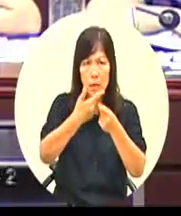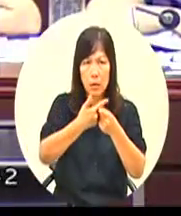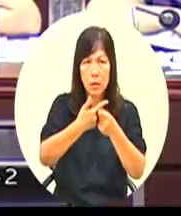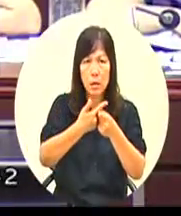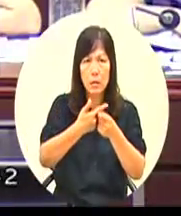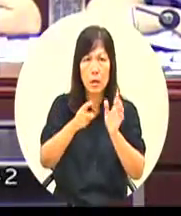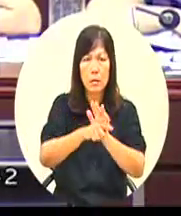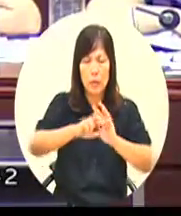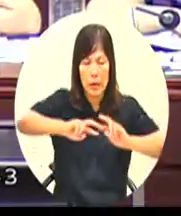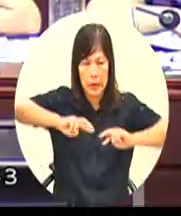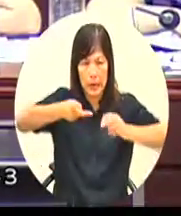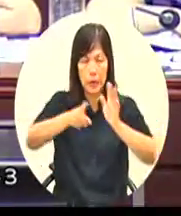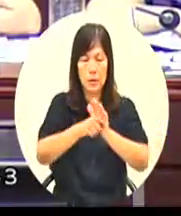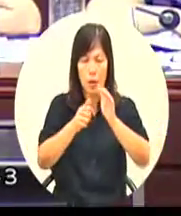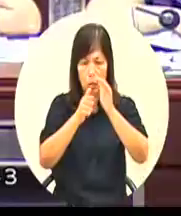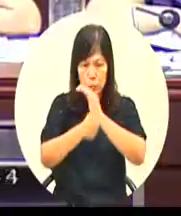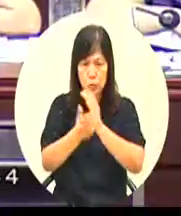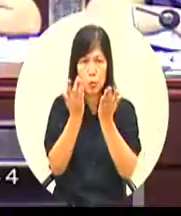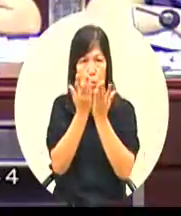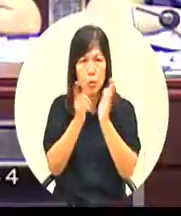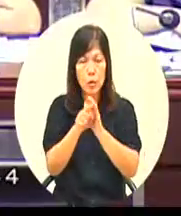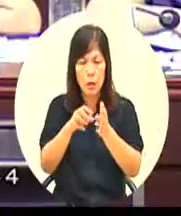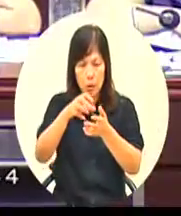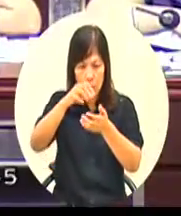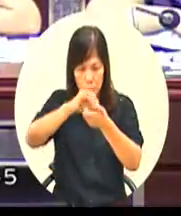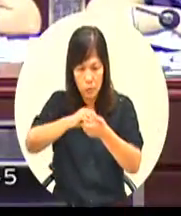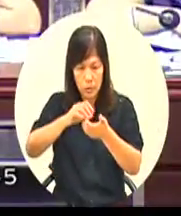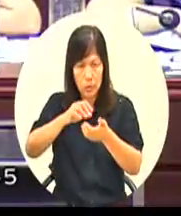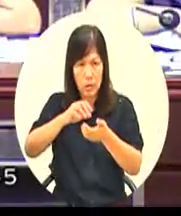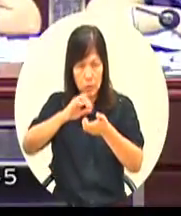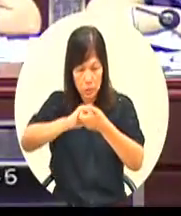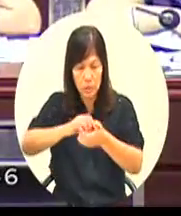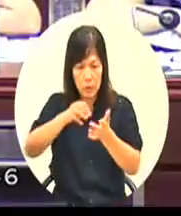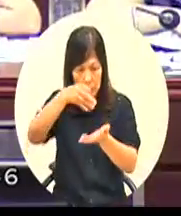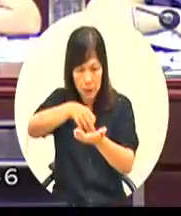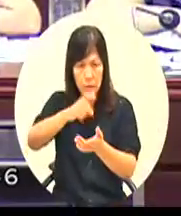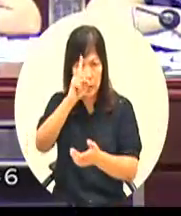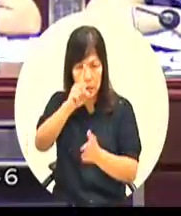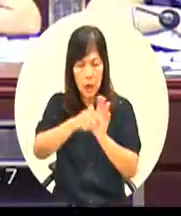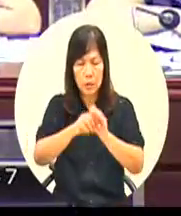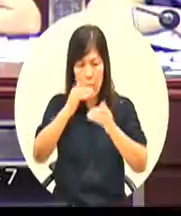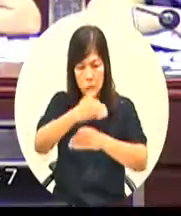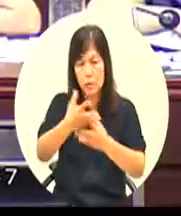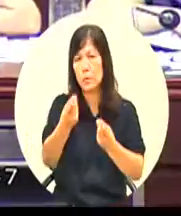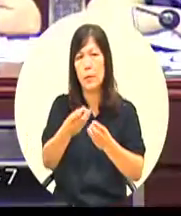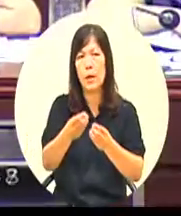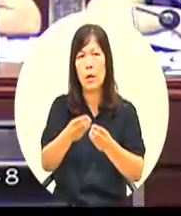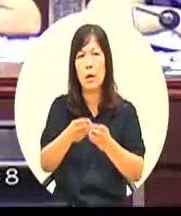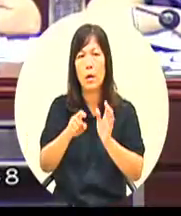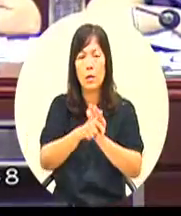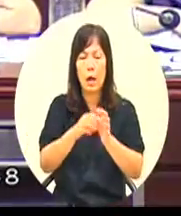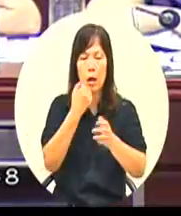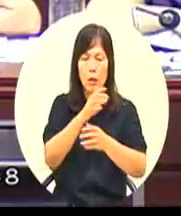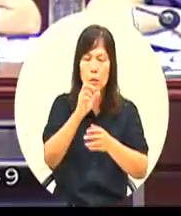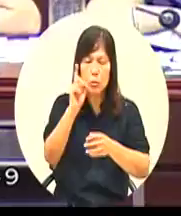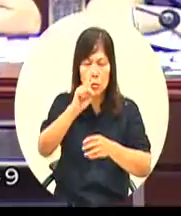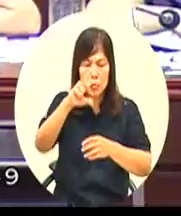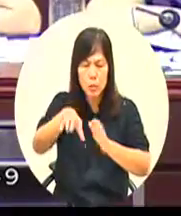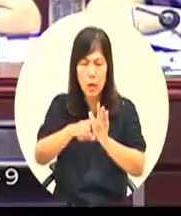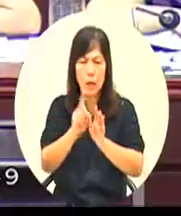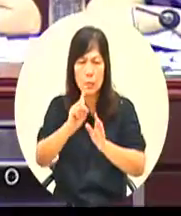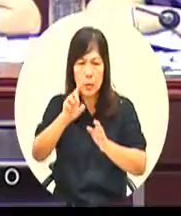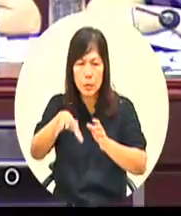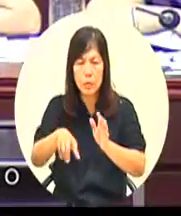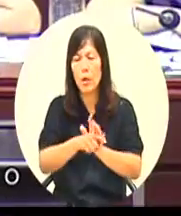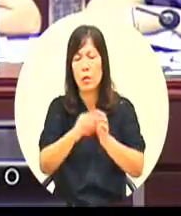候呢，就会改变那个入园的，只能选定一员登记，不能像现在没有限制哦。那另外不限学区，但是如果家里